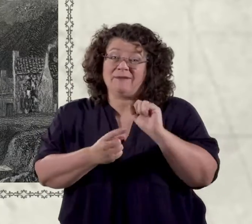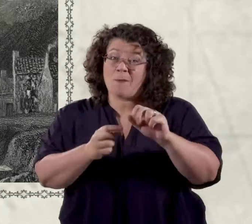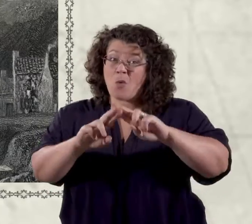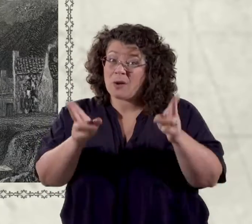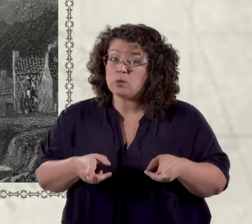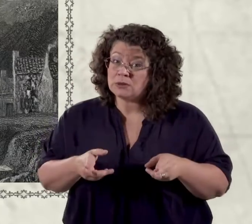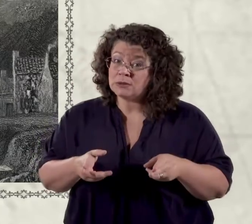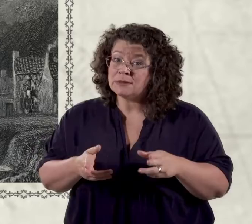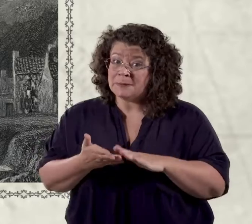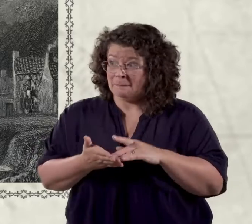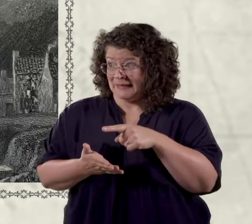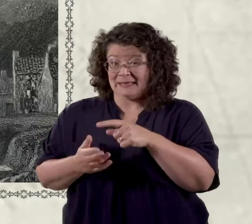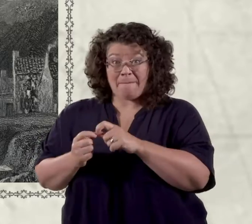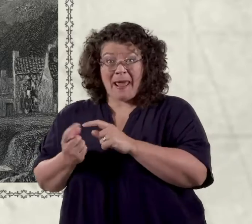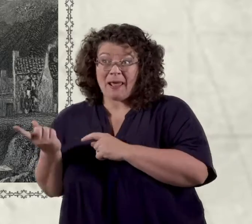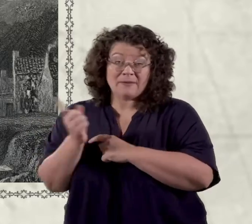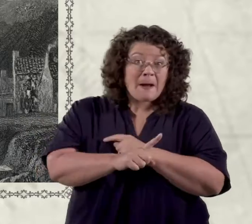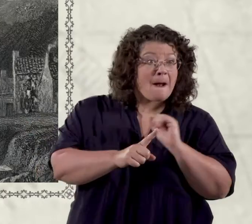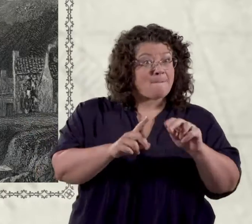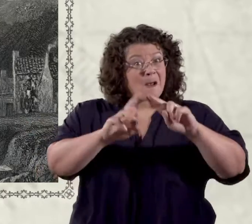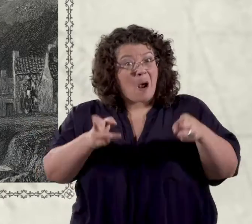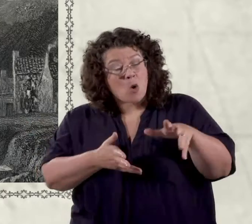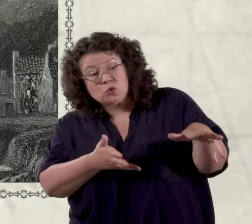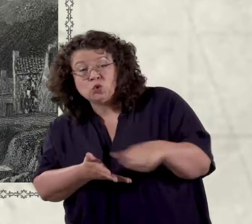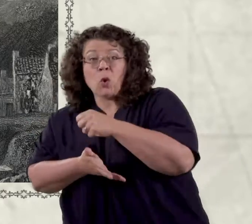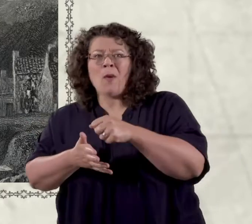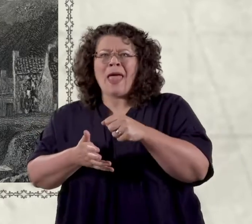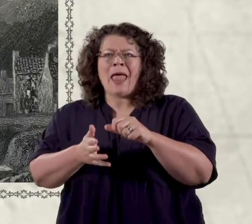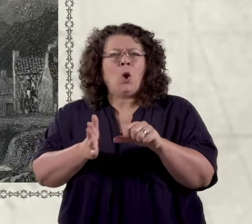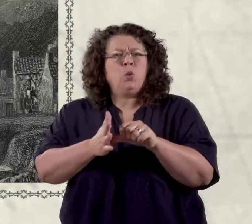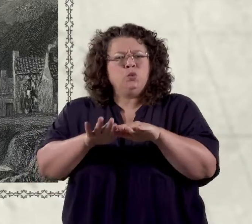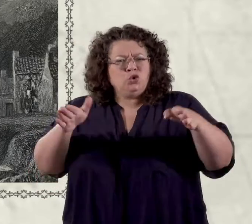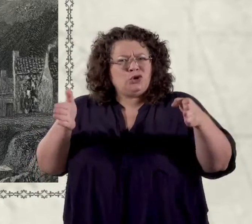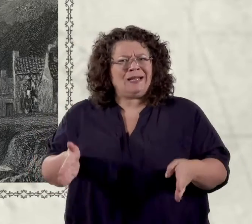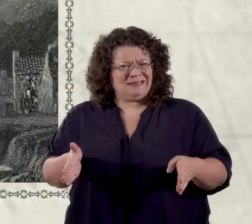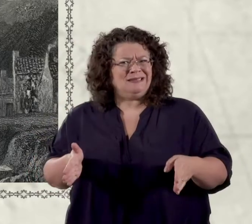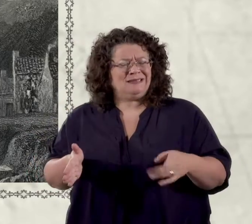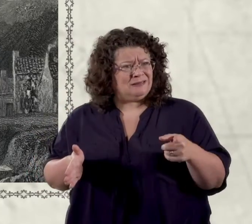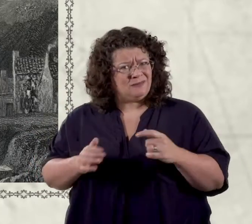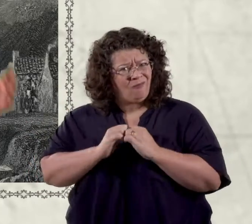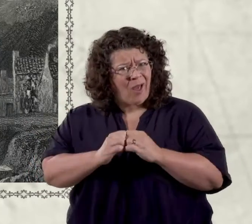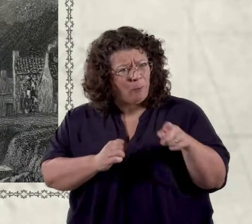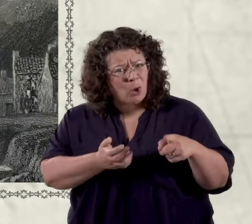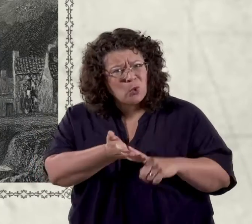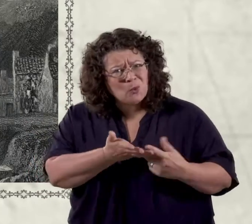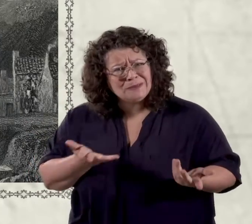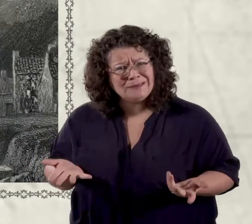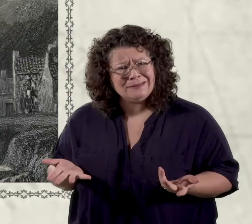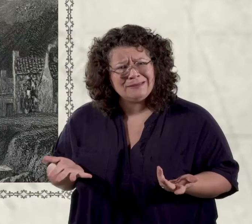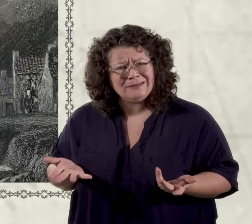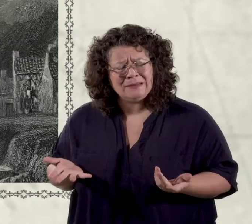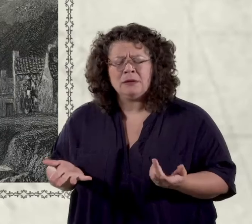dod I ti Lewsyn ac yn gymryd ei gist. Gist oedd yn werthfawr iawn iddo fe. O'n I wedi